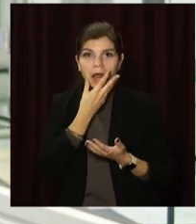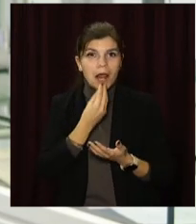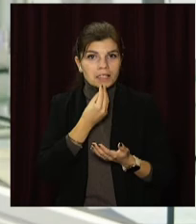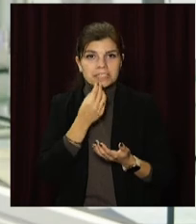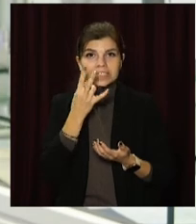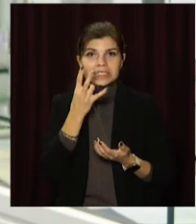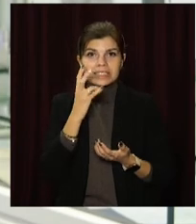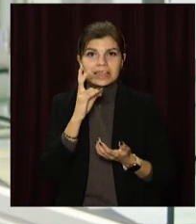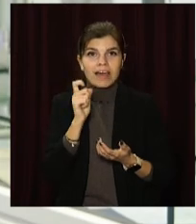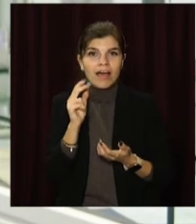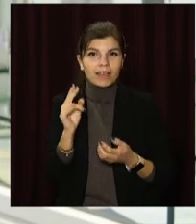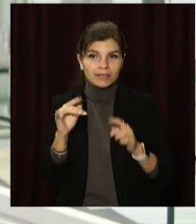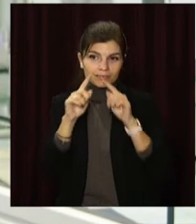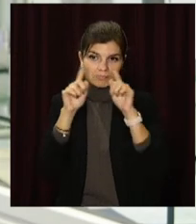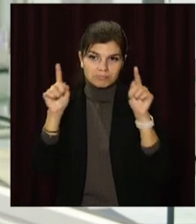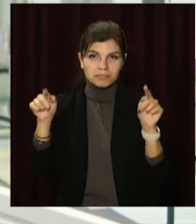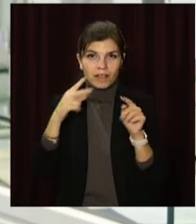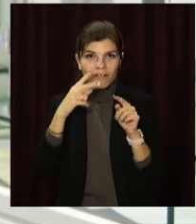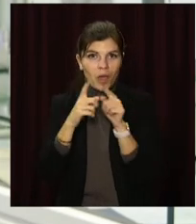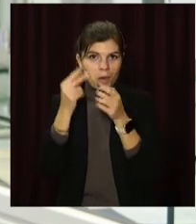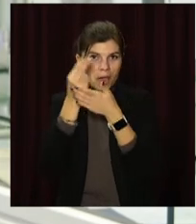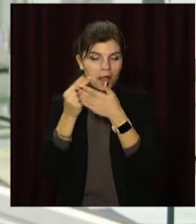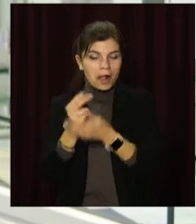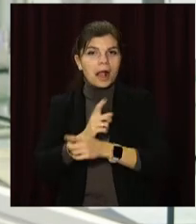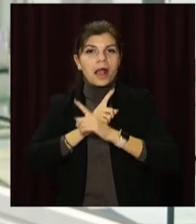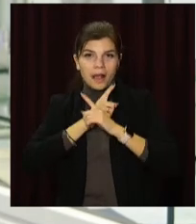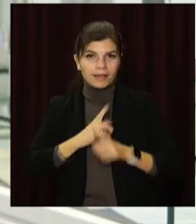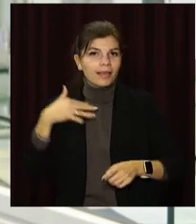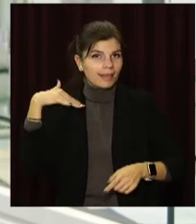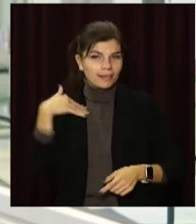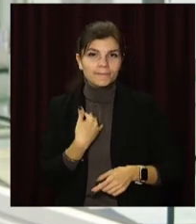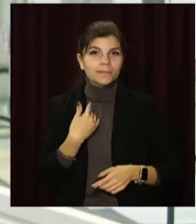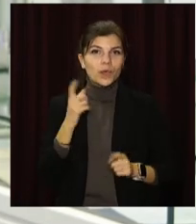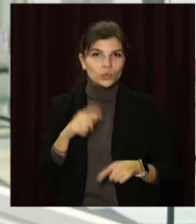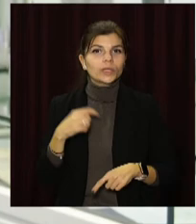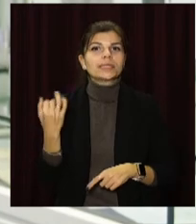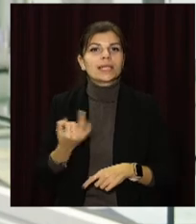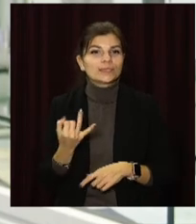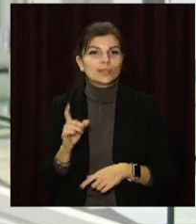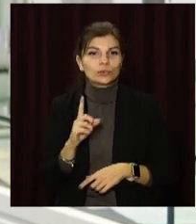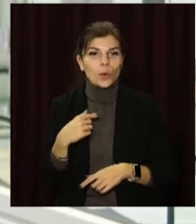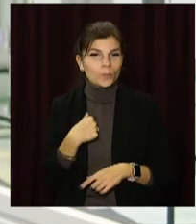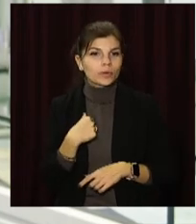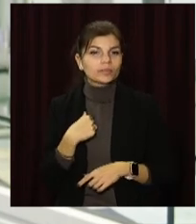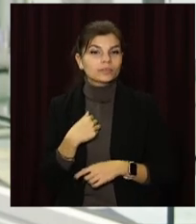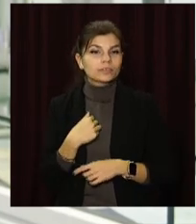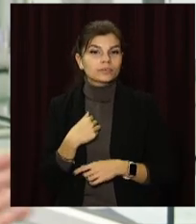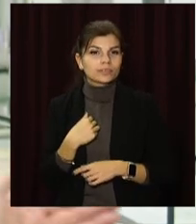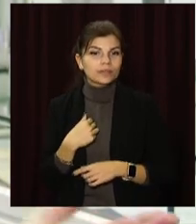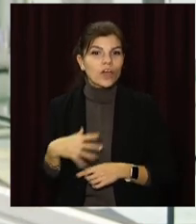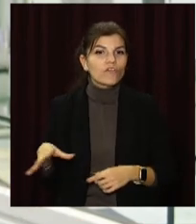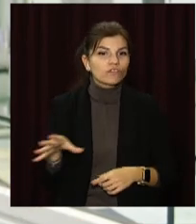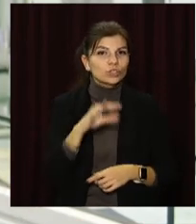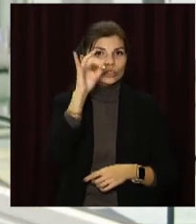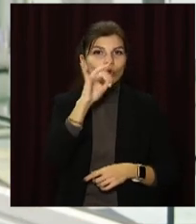эти знаки, можно сказать, произведение искусства. И было еще также очень интересно, что мы прошли всю